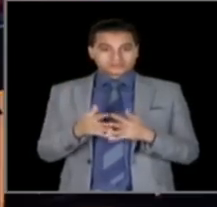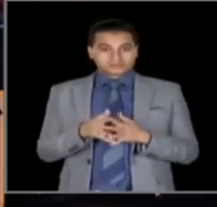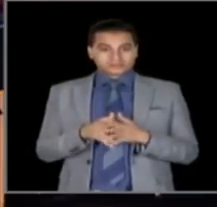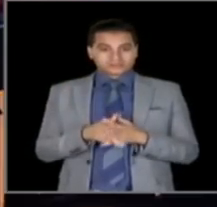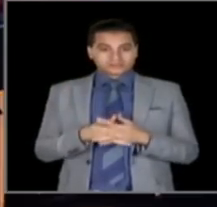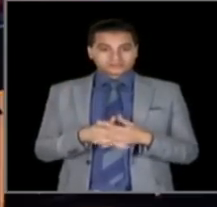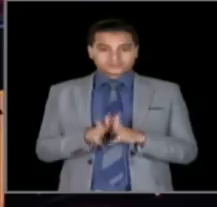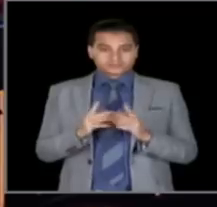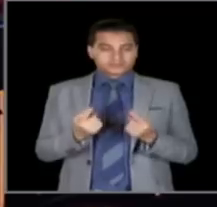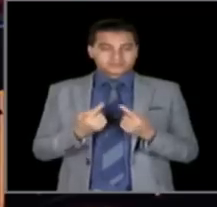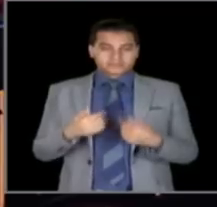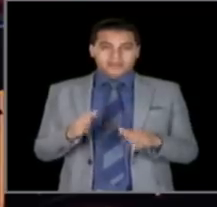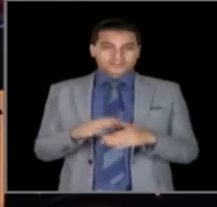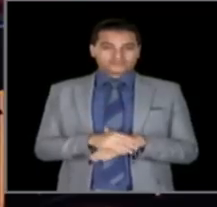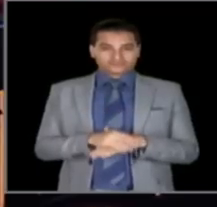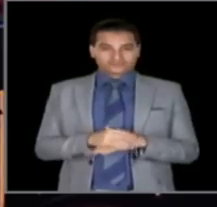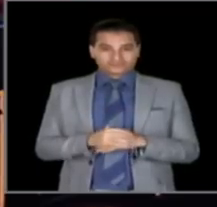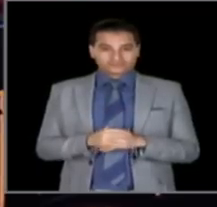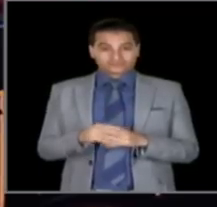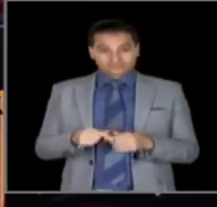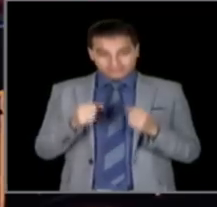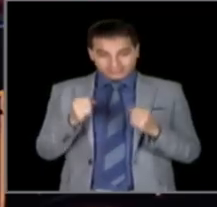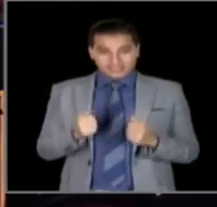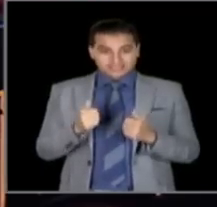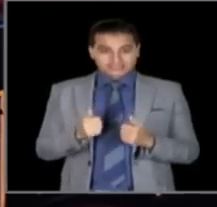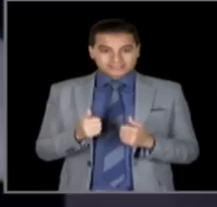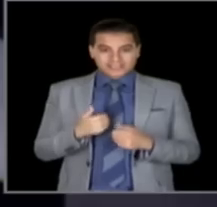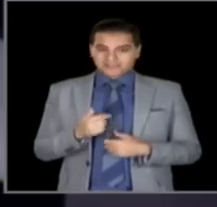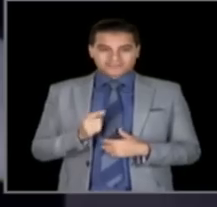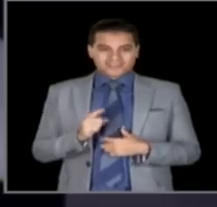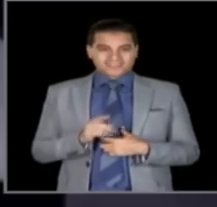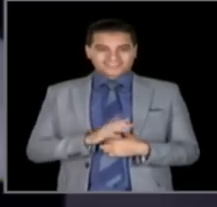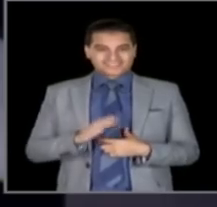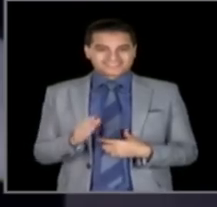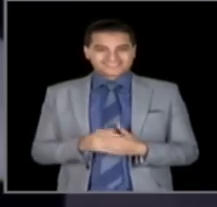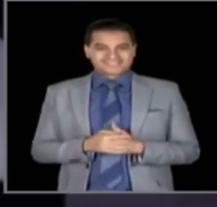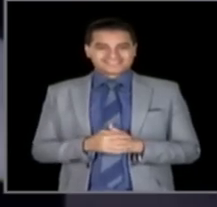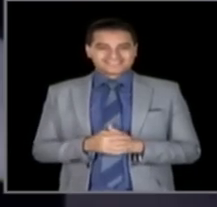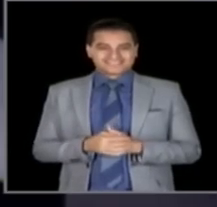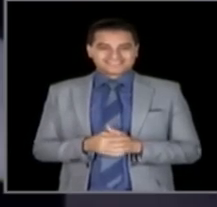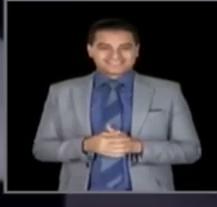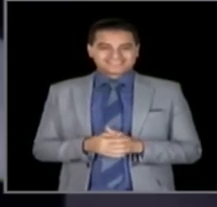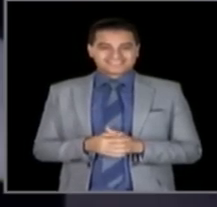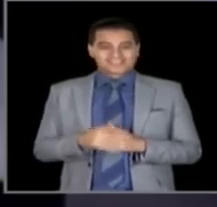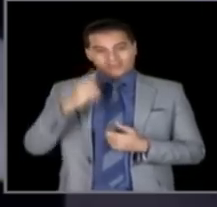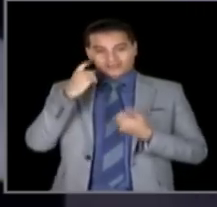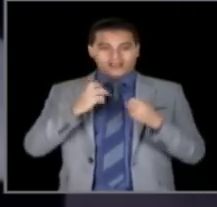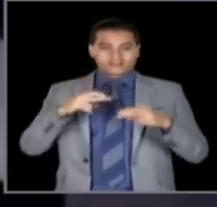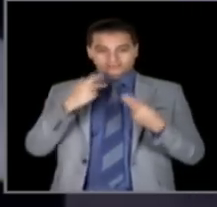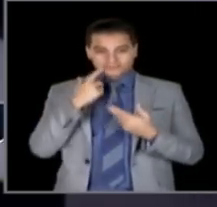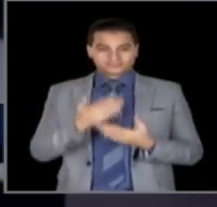مش عايز. هبلكش. طيب جاهز؟ لا برضه باص يعني. طمنتني. تحت